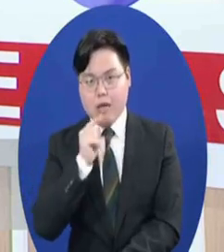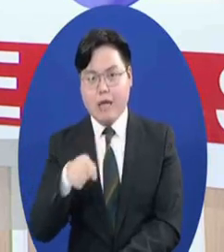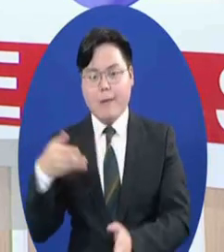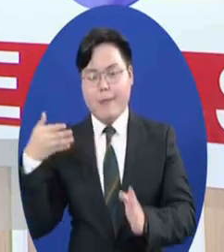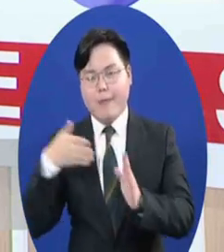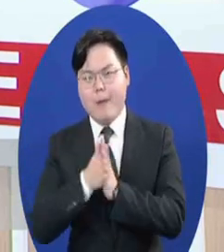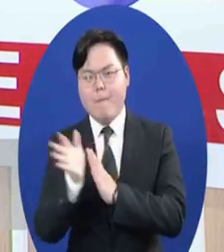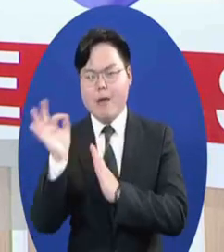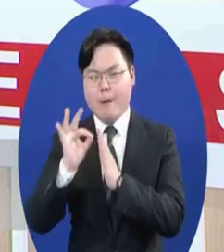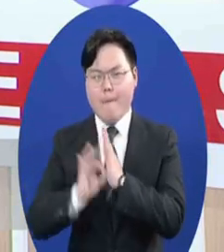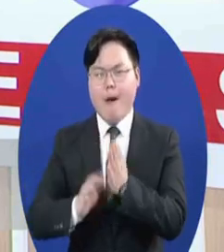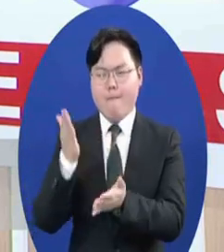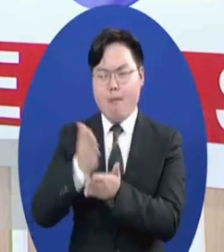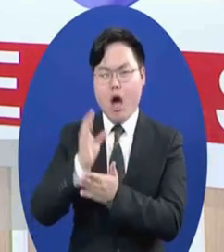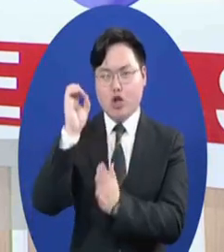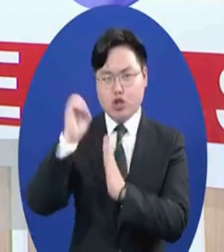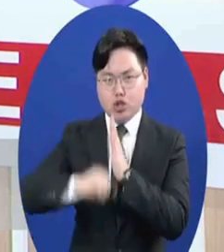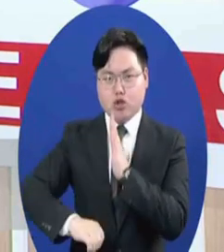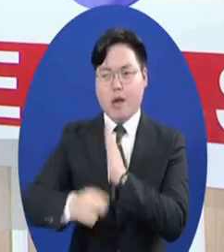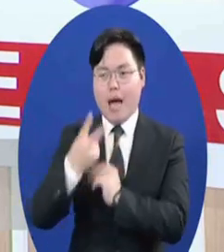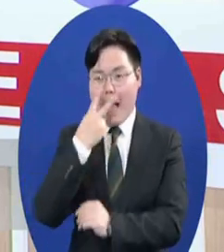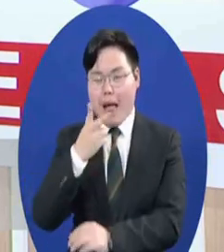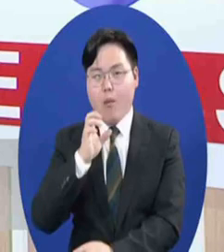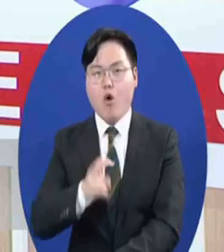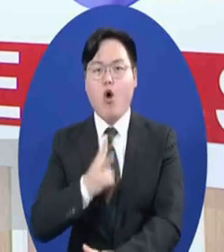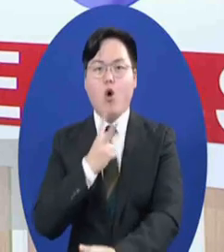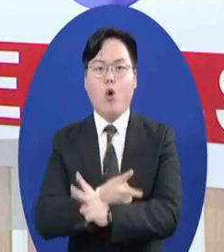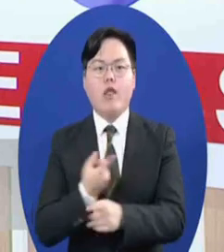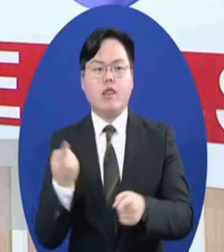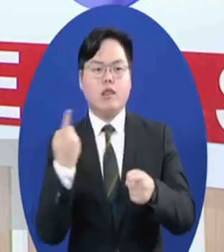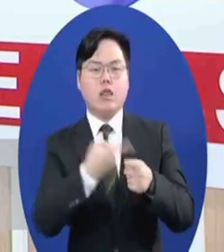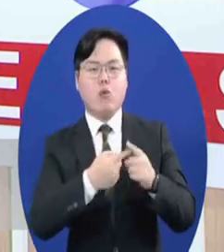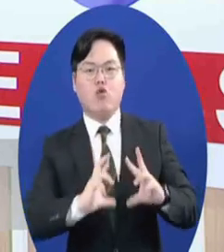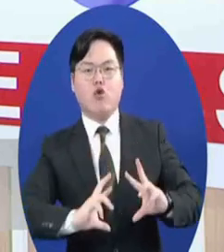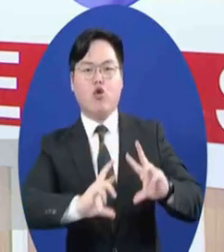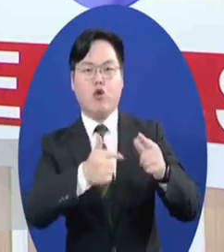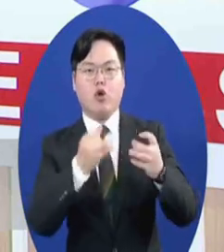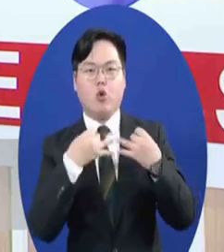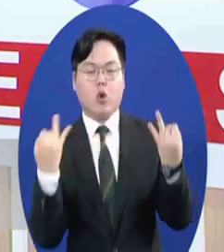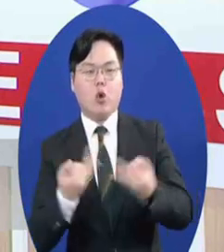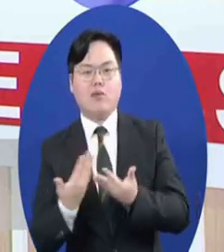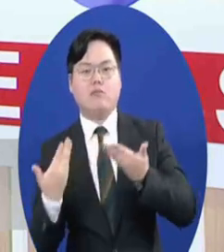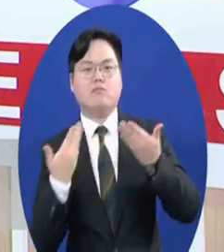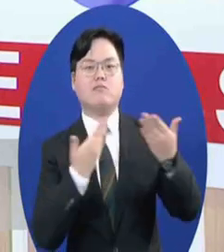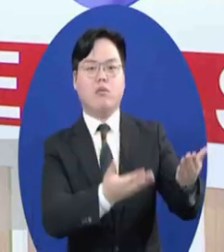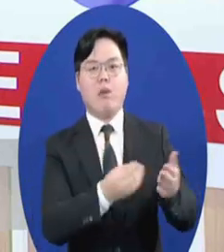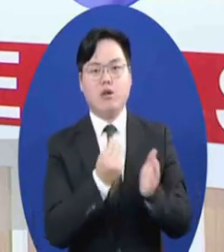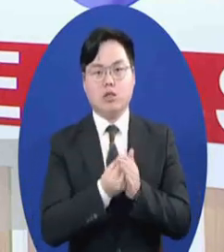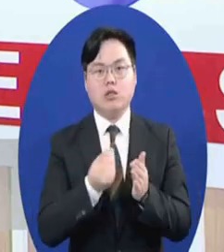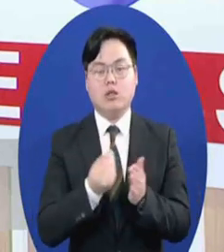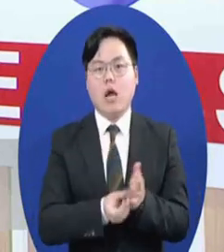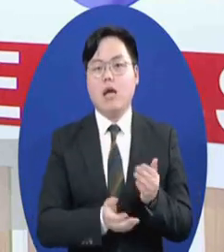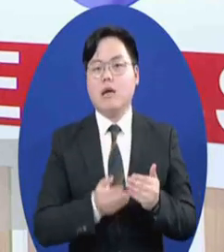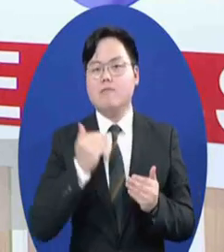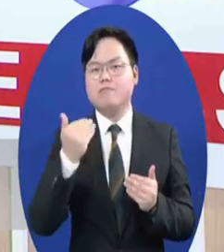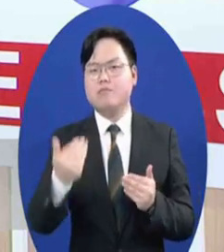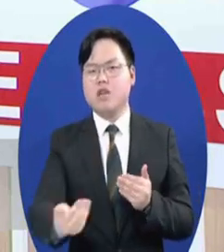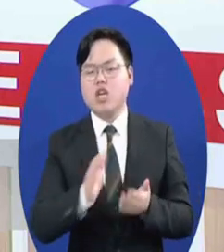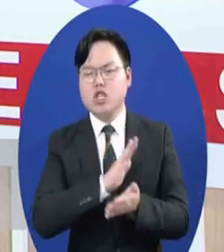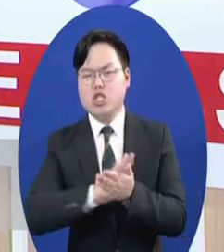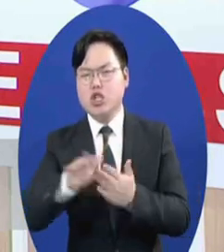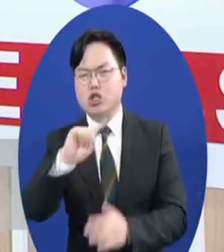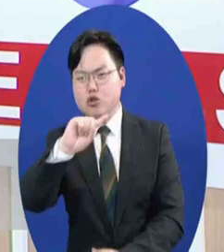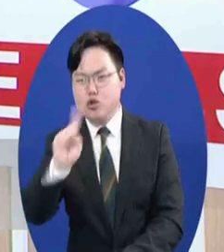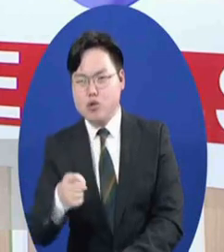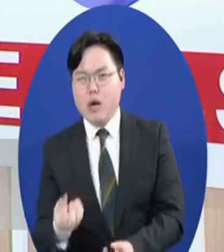ирээд хилцэд энэ зайлшгүй байх ёстой байна гэж үзвэл хууль нэмэлт өөрчлөлт оруулахаар улсын хурлд өргөн барина гэсэн. Тиймээс цаашдаа шинэ